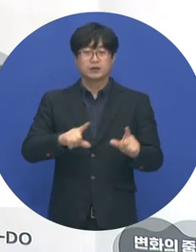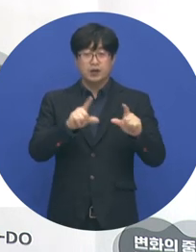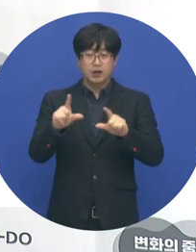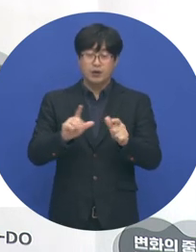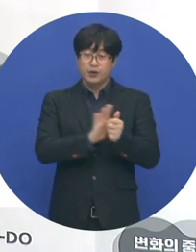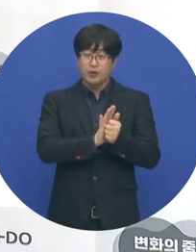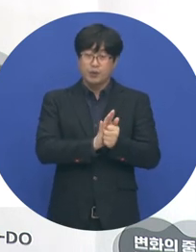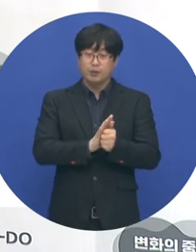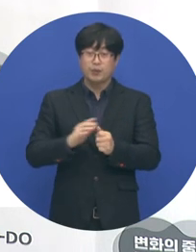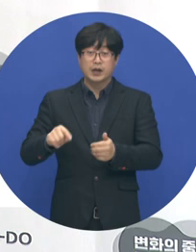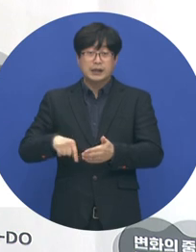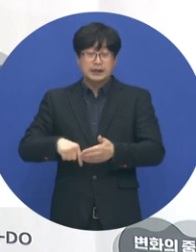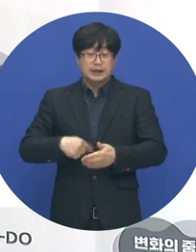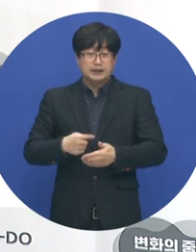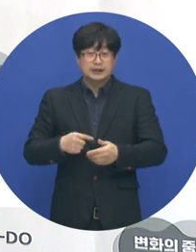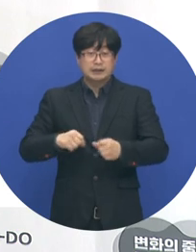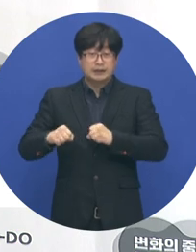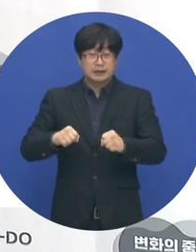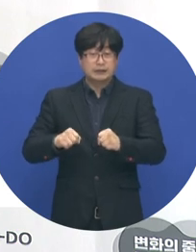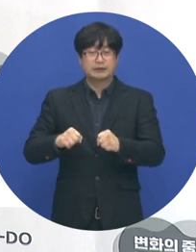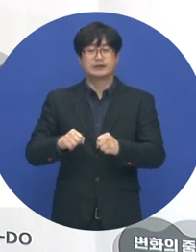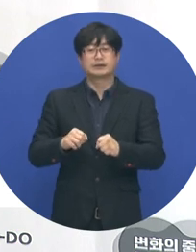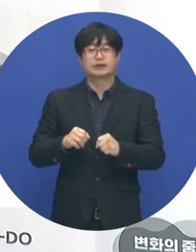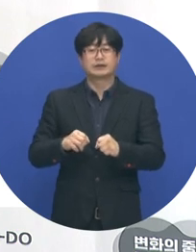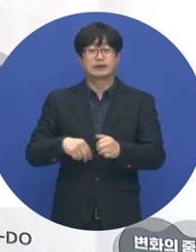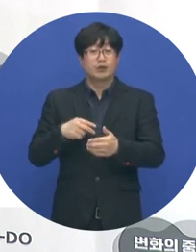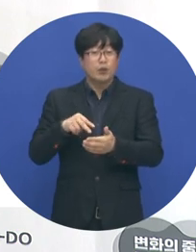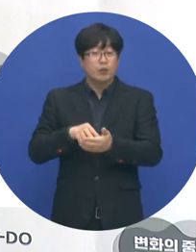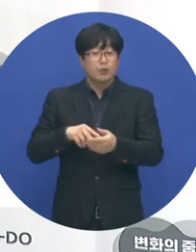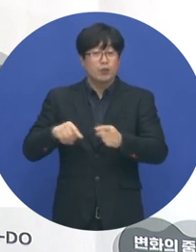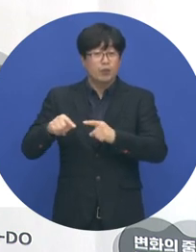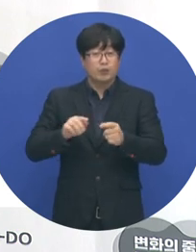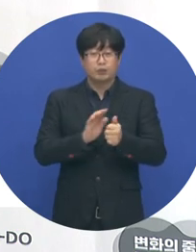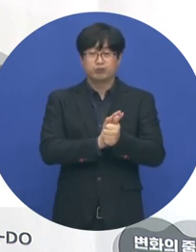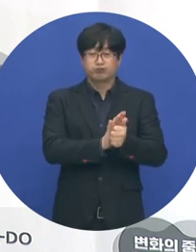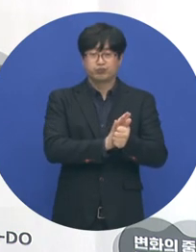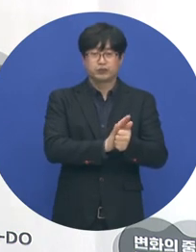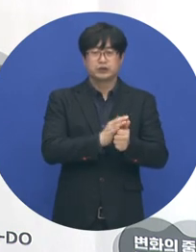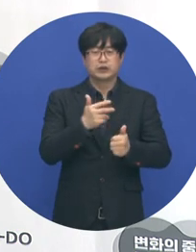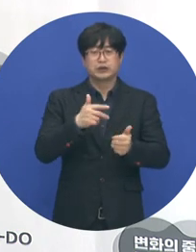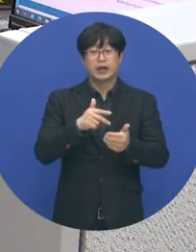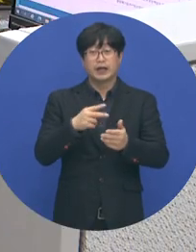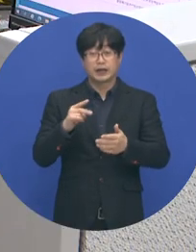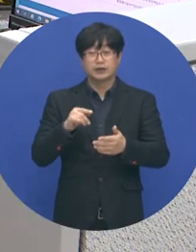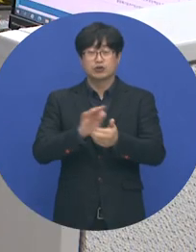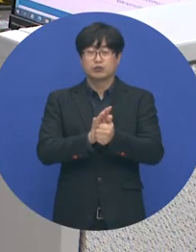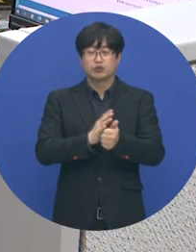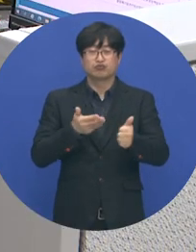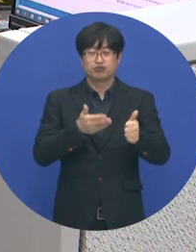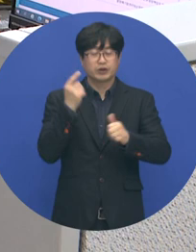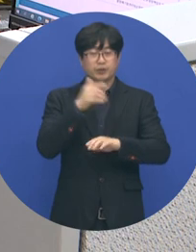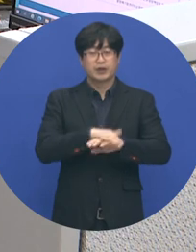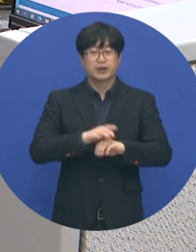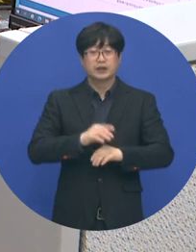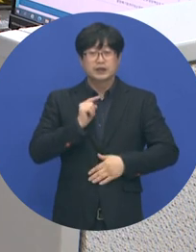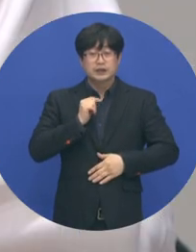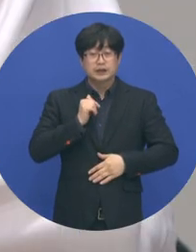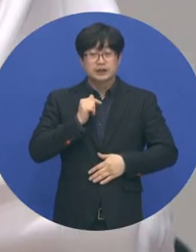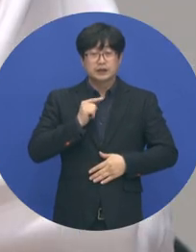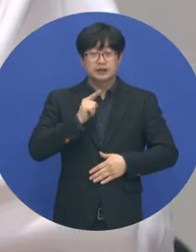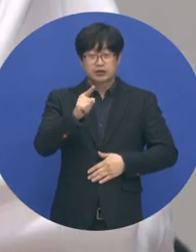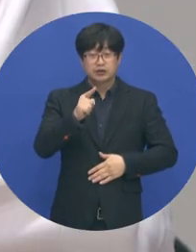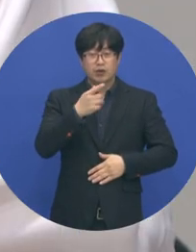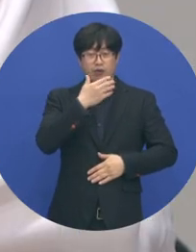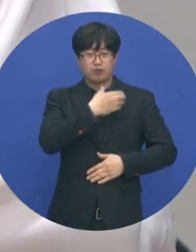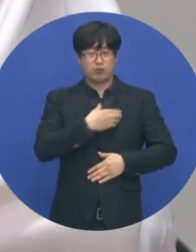생활돌봄, 재활돌봄 등 7대 서비스를 위기 상황에 처한 도민들께 제공할 계획입니다. 신청은